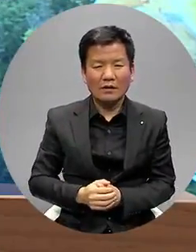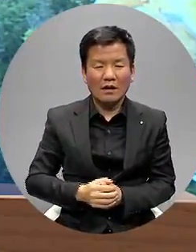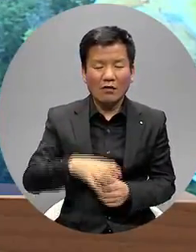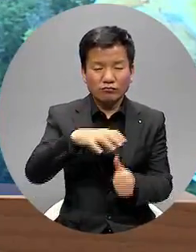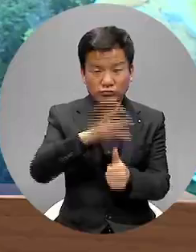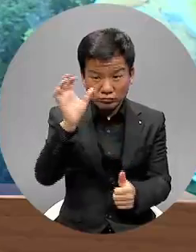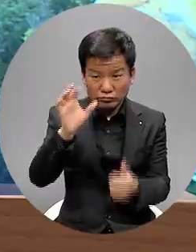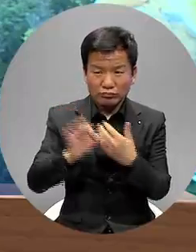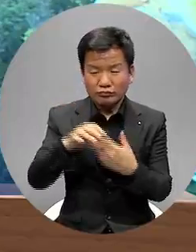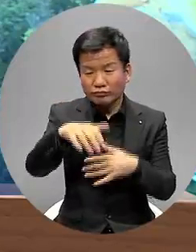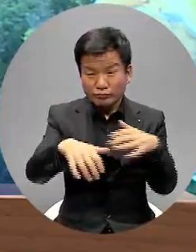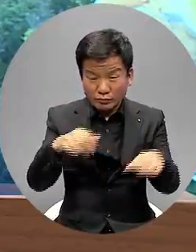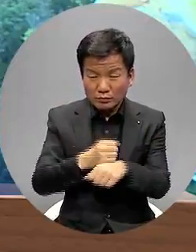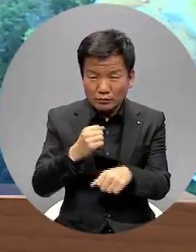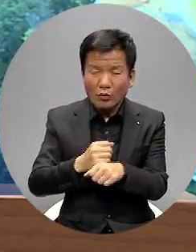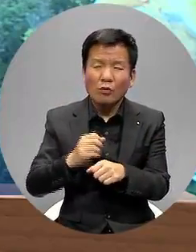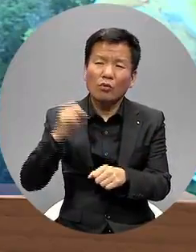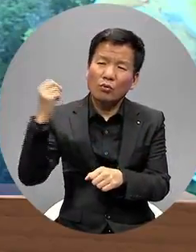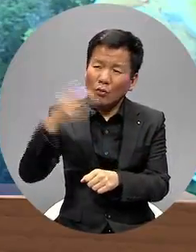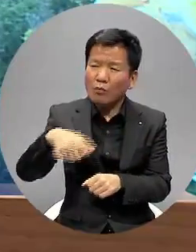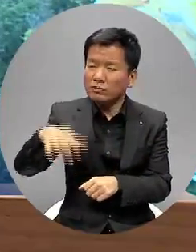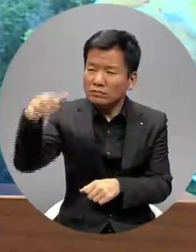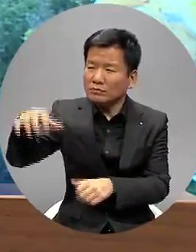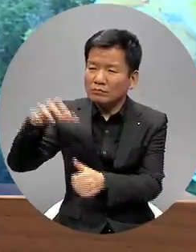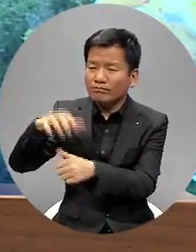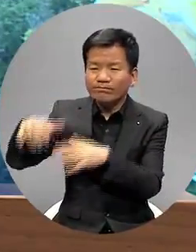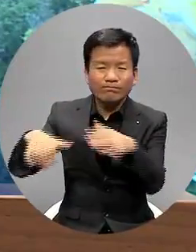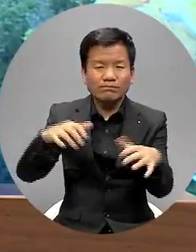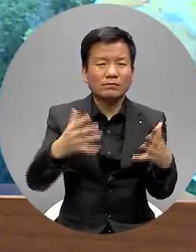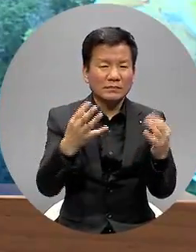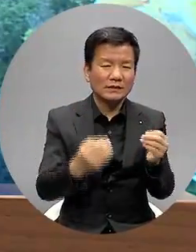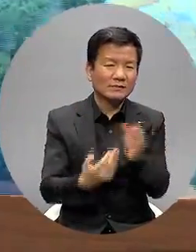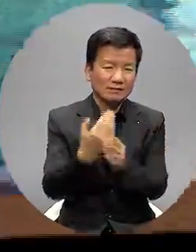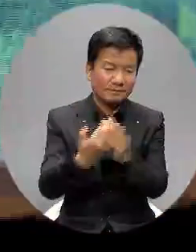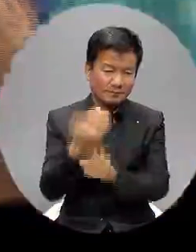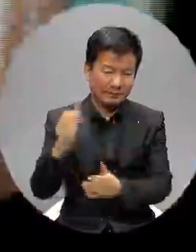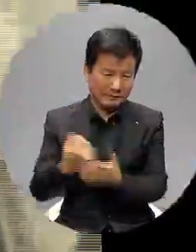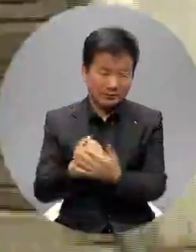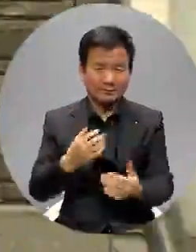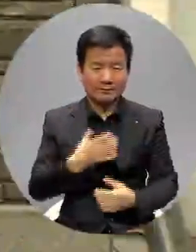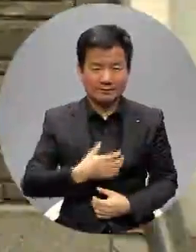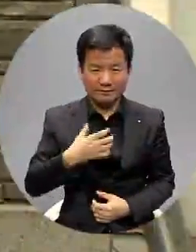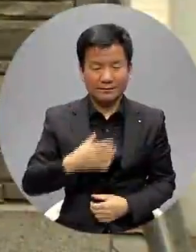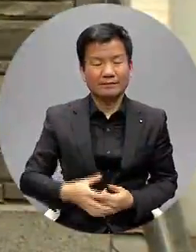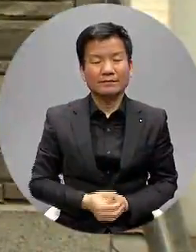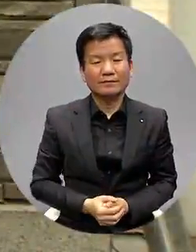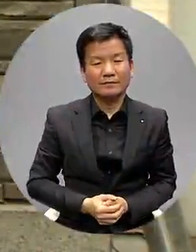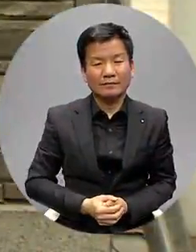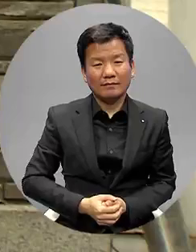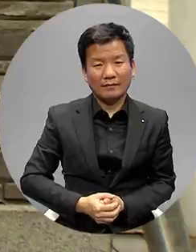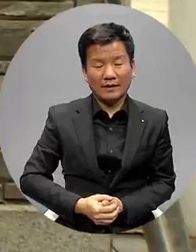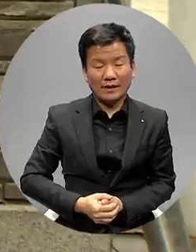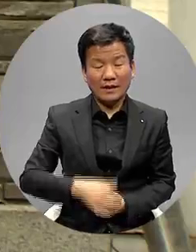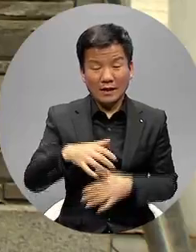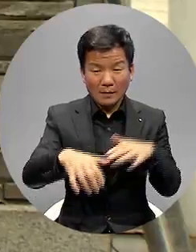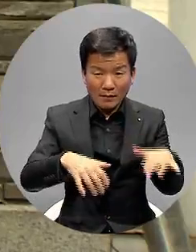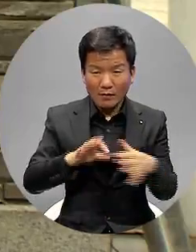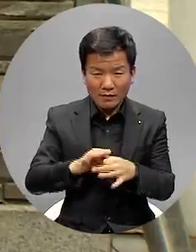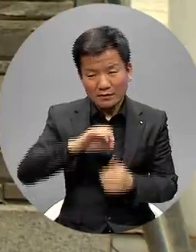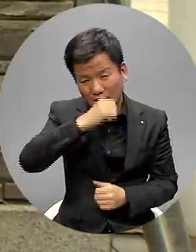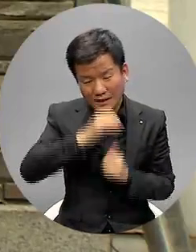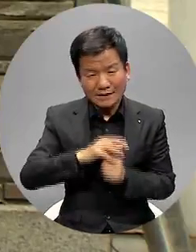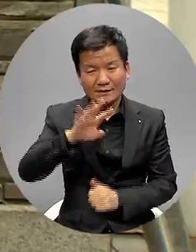정말 우리의 안전과 생명을 책임지고 있는 지사나 시장이 맞을까? 하지만 청남대 개발 관련